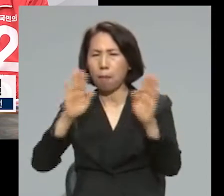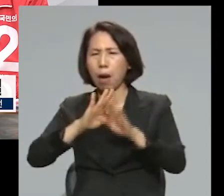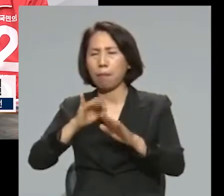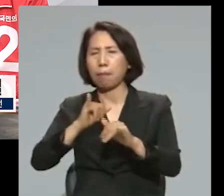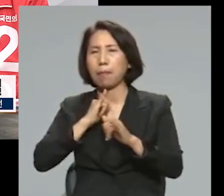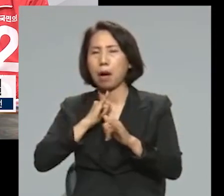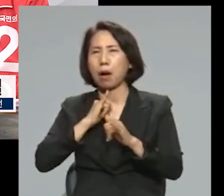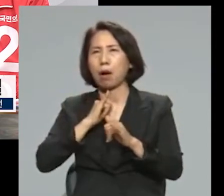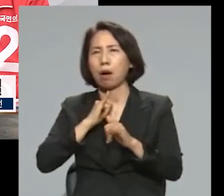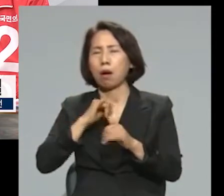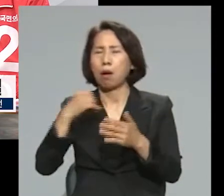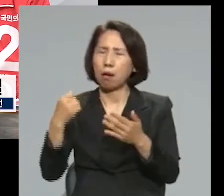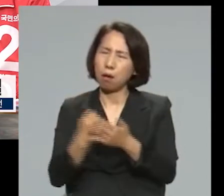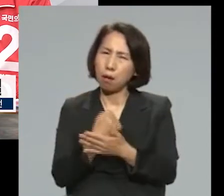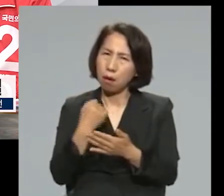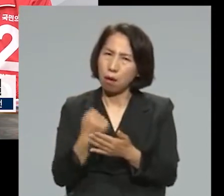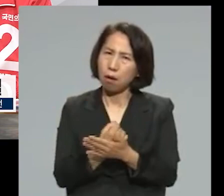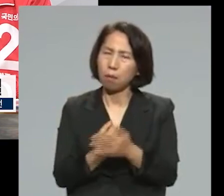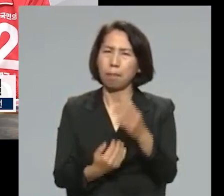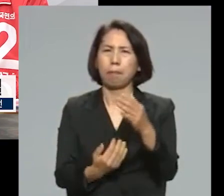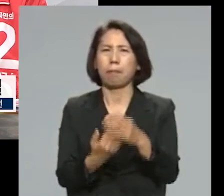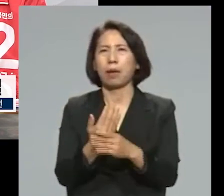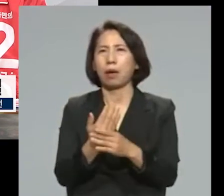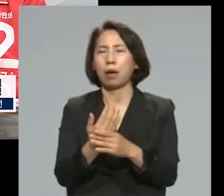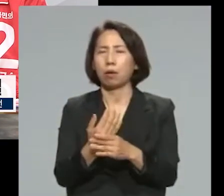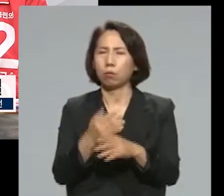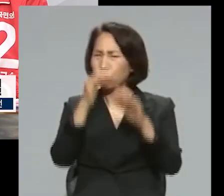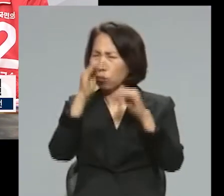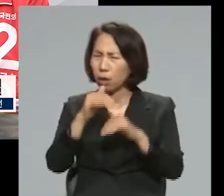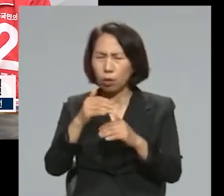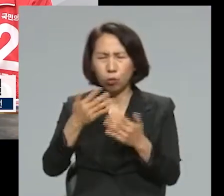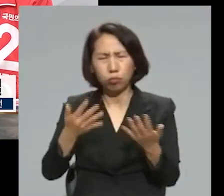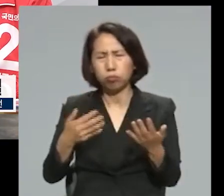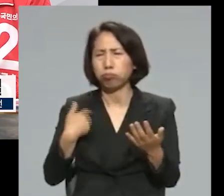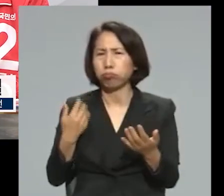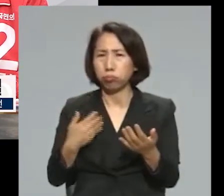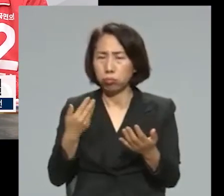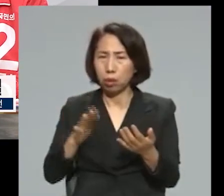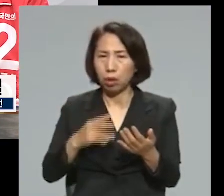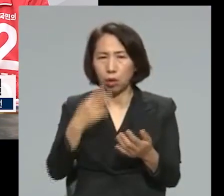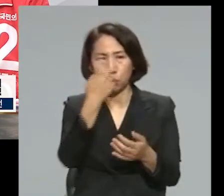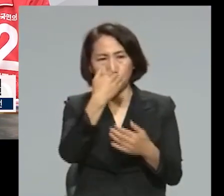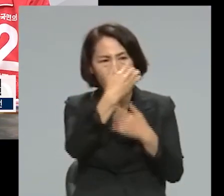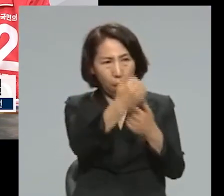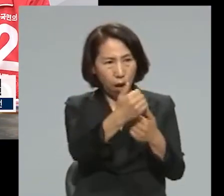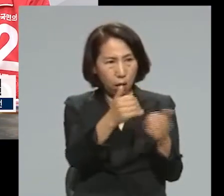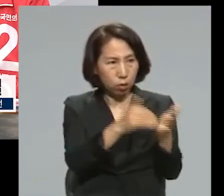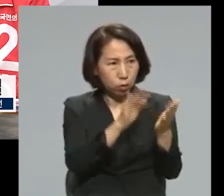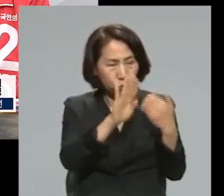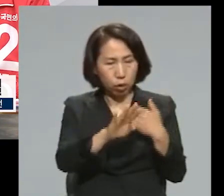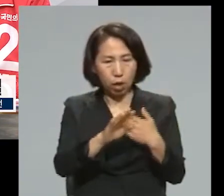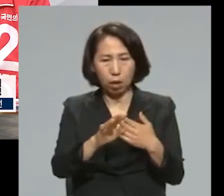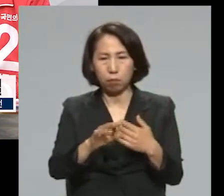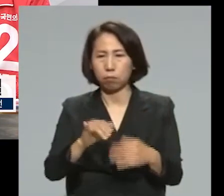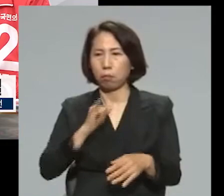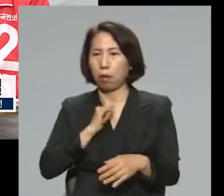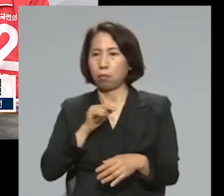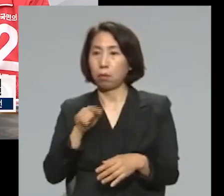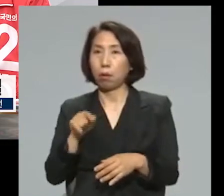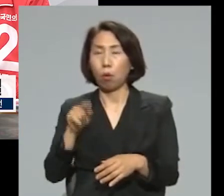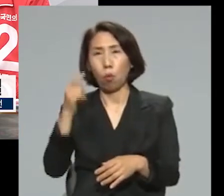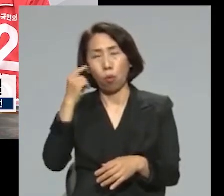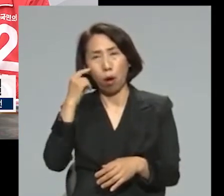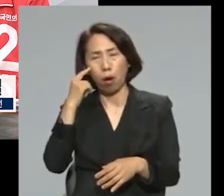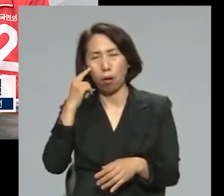안타까운 일이 벌어졌습니다. 어떤 일이었는지 모르지만 조사를 받고 나와 왜 목숨을 끊었는지 아직도 그 의문이